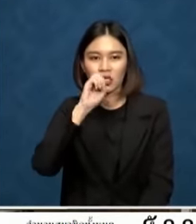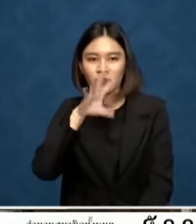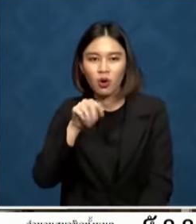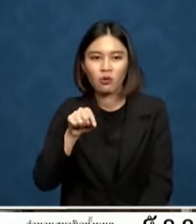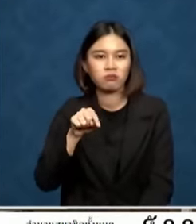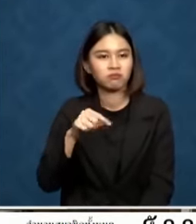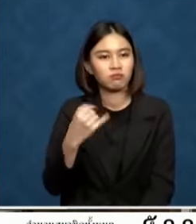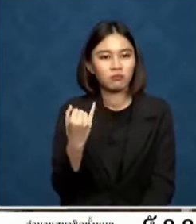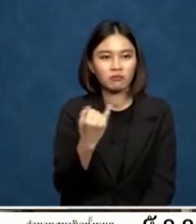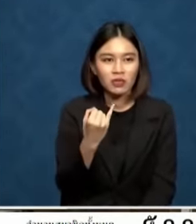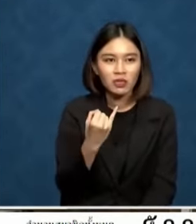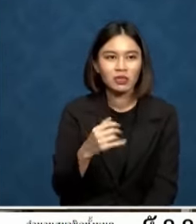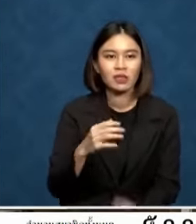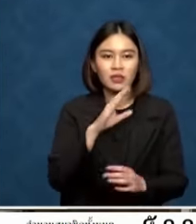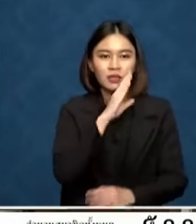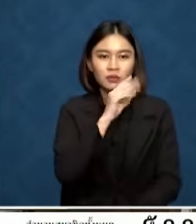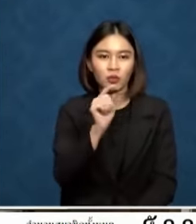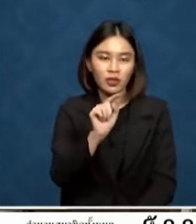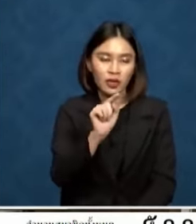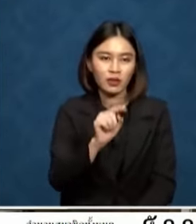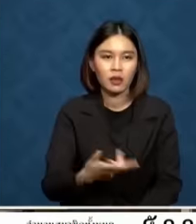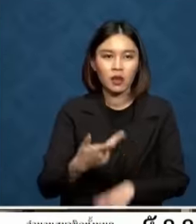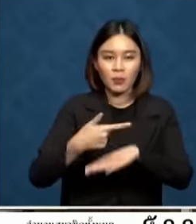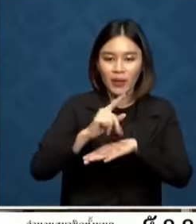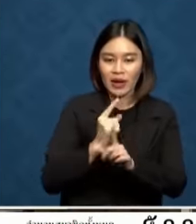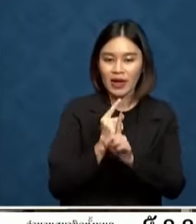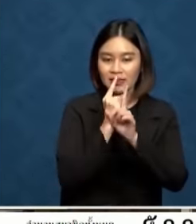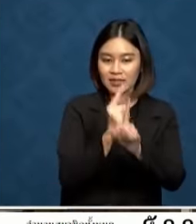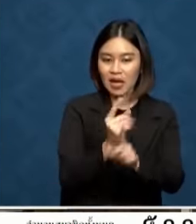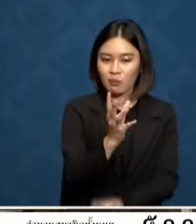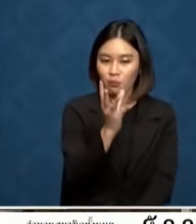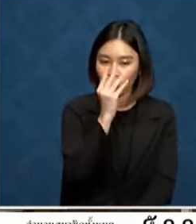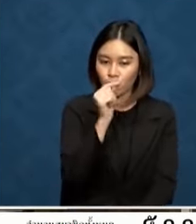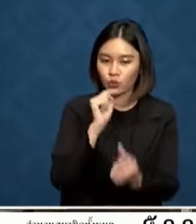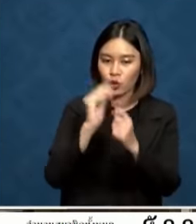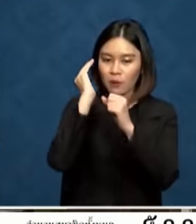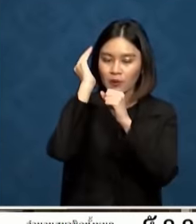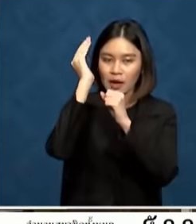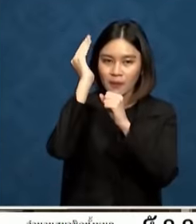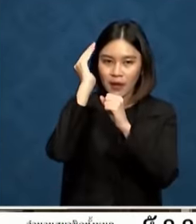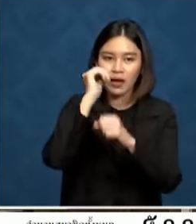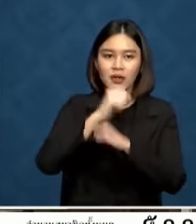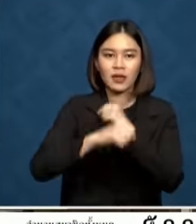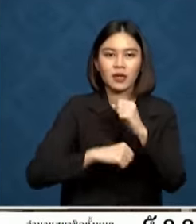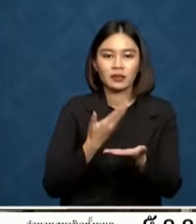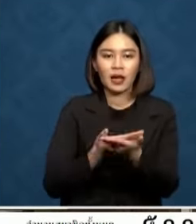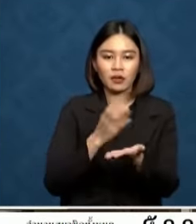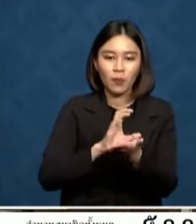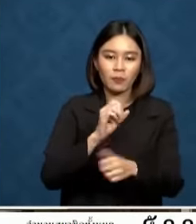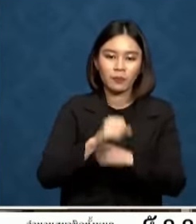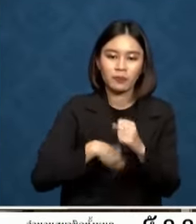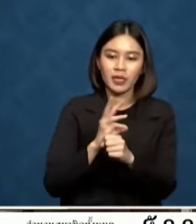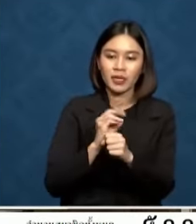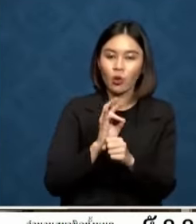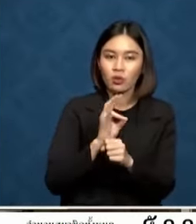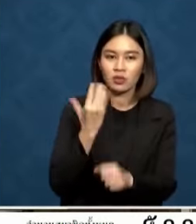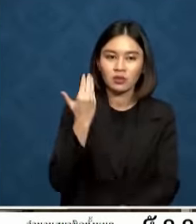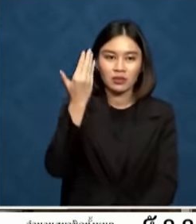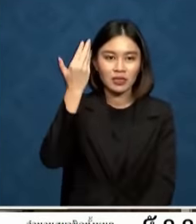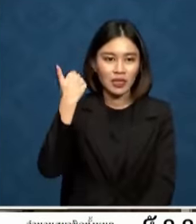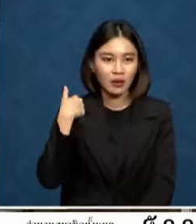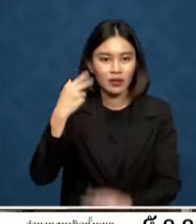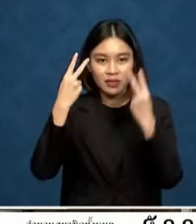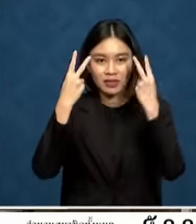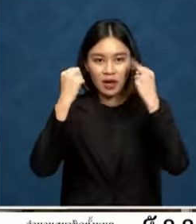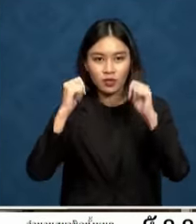เพราะว่าถ้าท่านประธานติดตามการอภิปรายงบประประมาณปี 67ปีที่แล้วท่านนายกให้